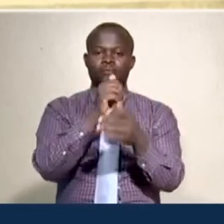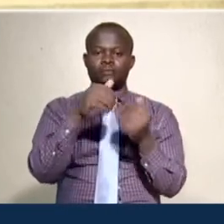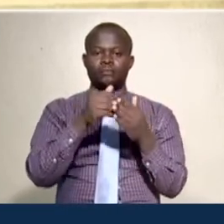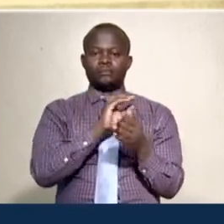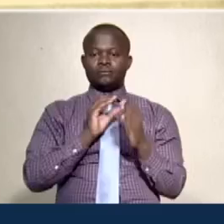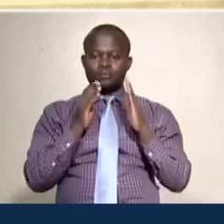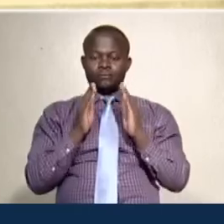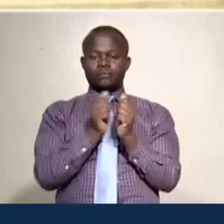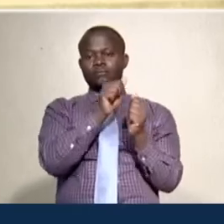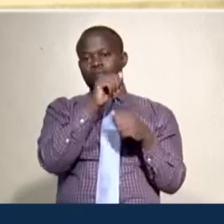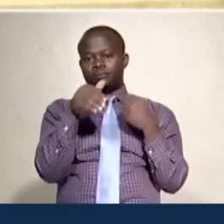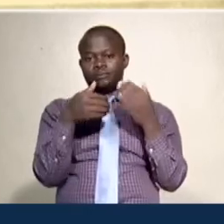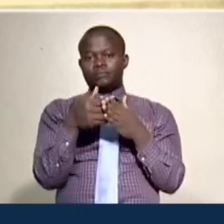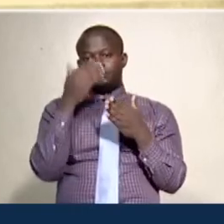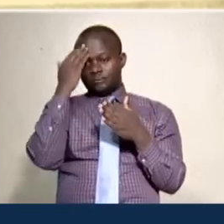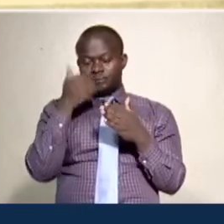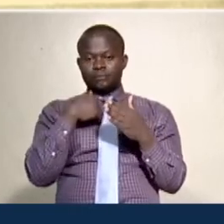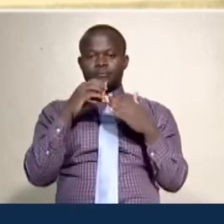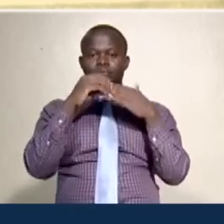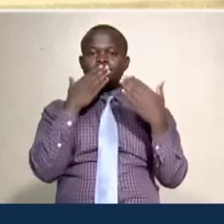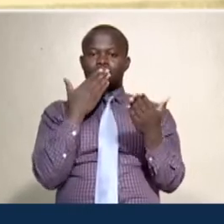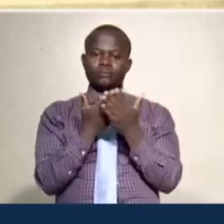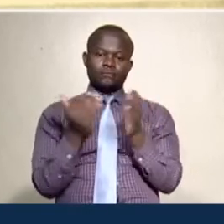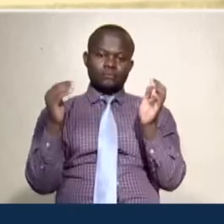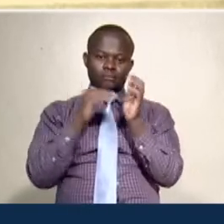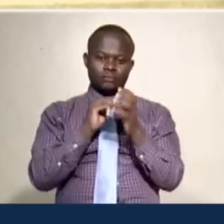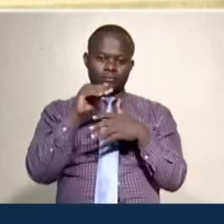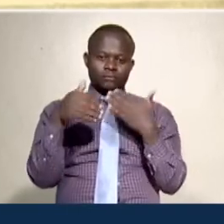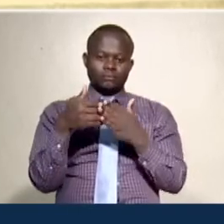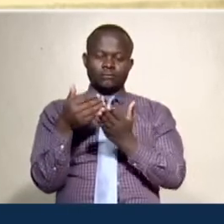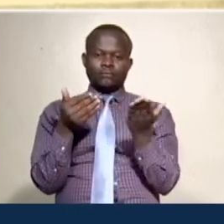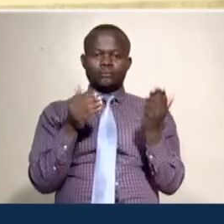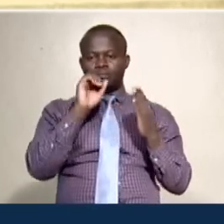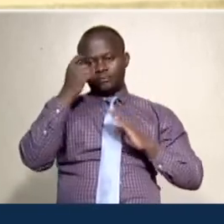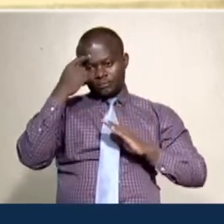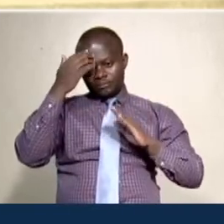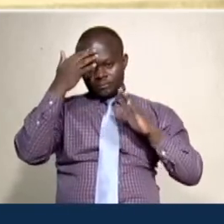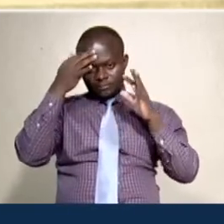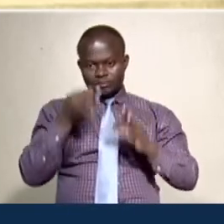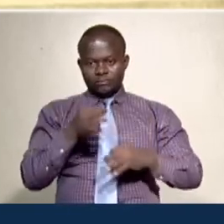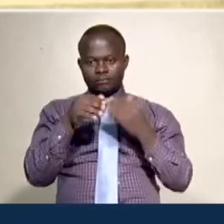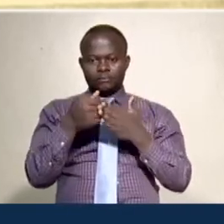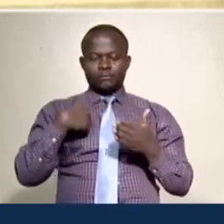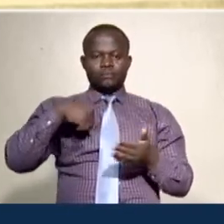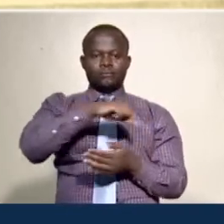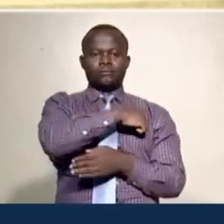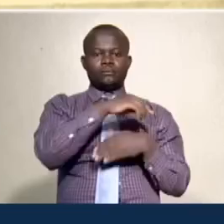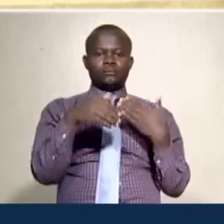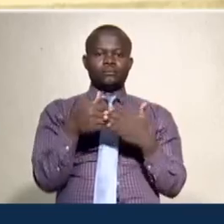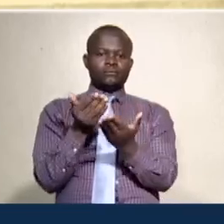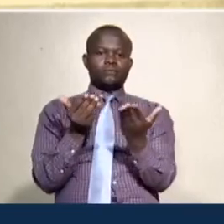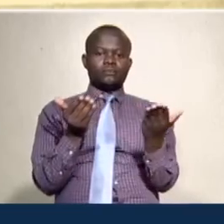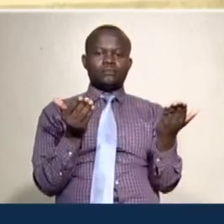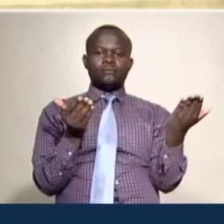abakristo n'abandi, nuko dufite ubuyobozi bwiza kandi nuko leta yafashe ingamba zo gukumira